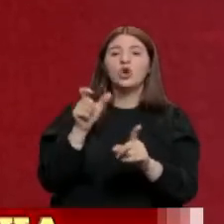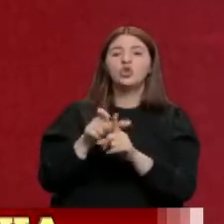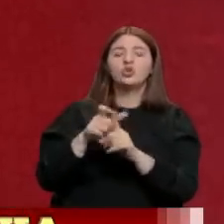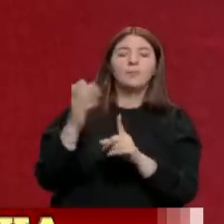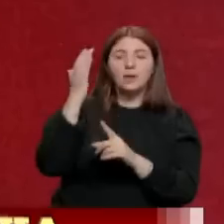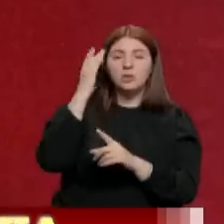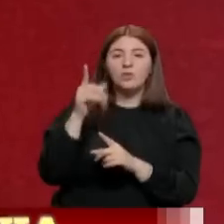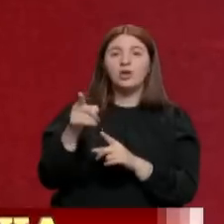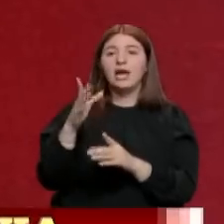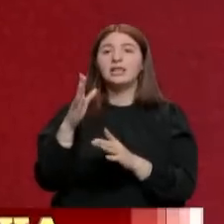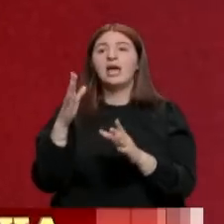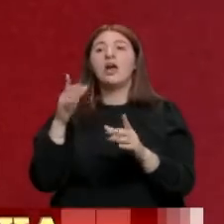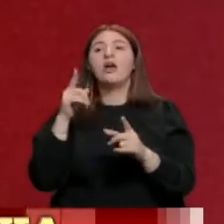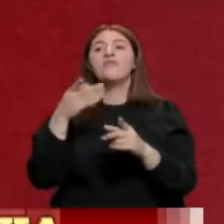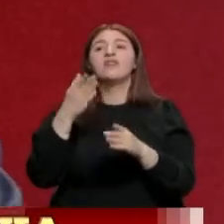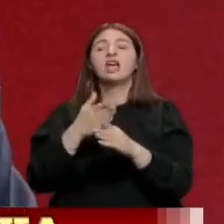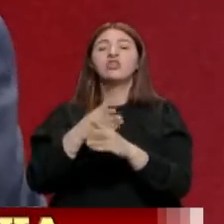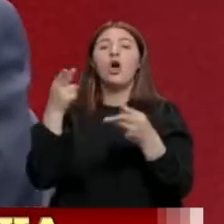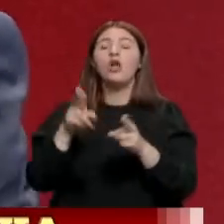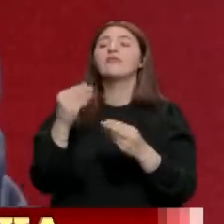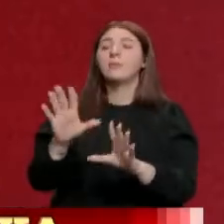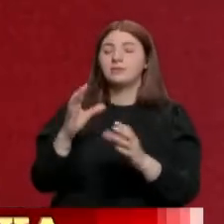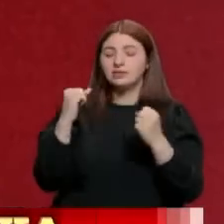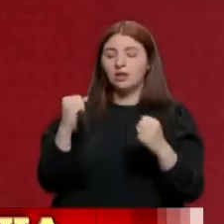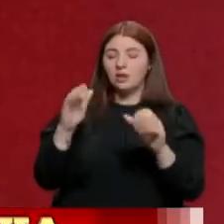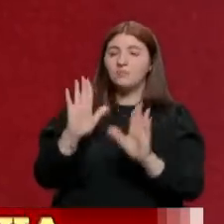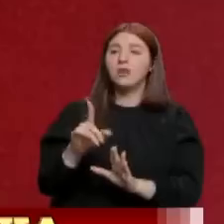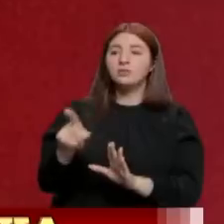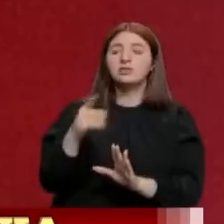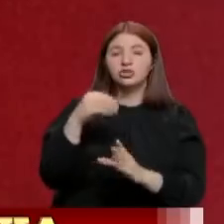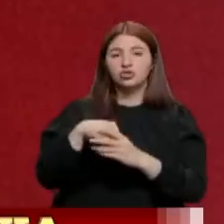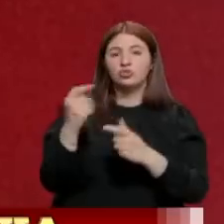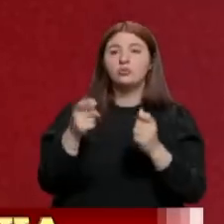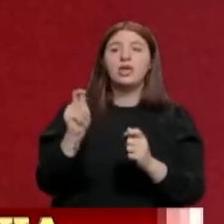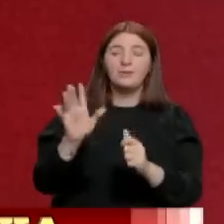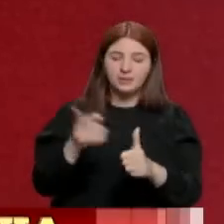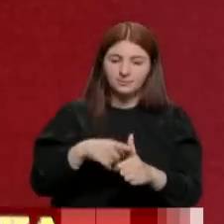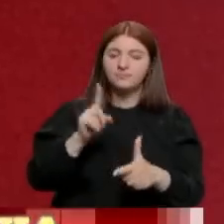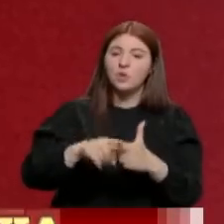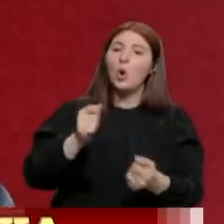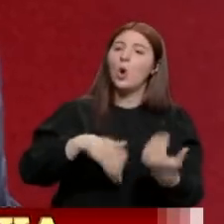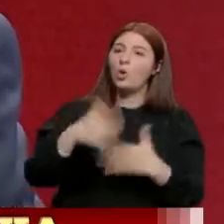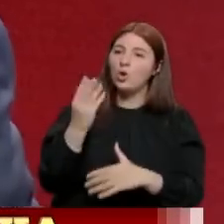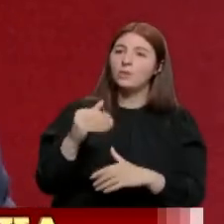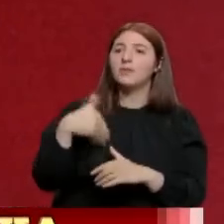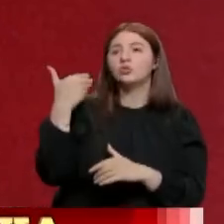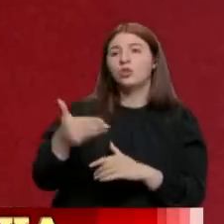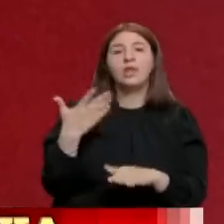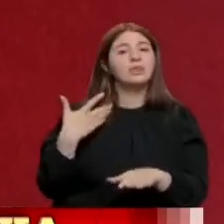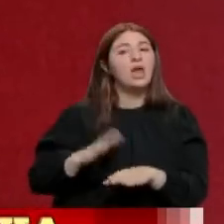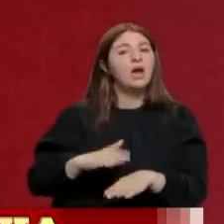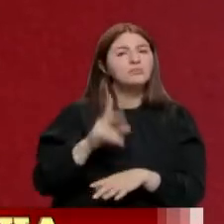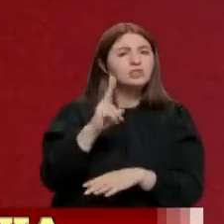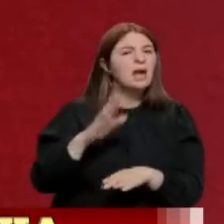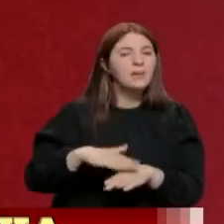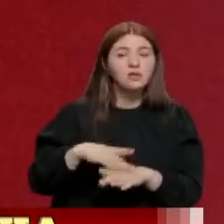Esas olan yurttaşlarımızı öldürmemekti, binalarının, şehirlerinin sağlam olmasını sağlamaktı, bunu yapmadık. Afet oldu, hemen ardından ne